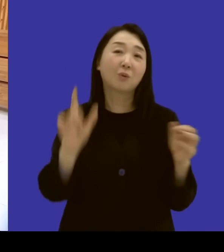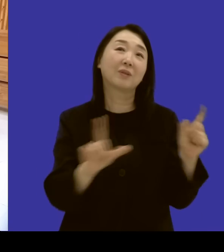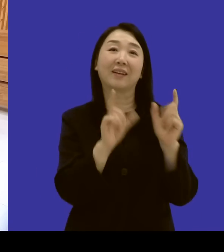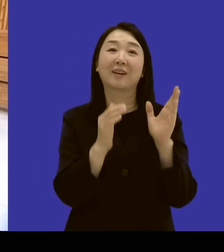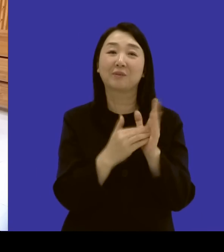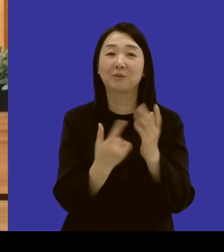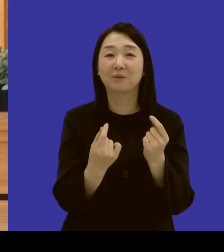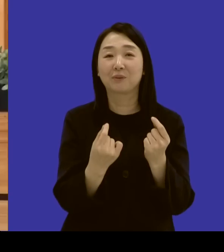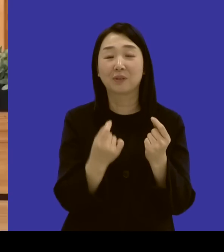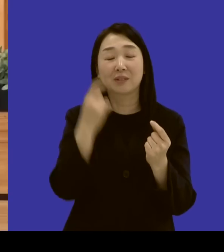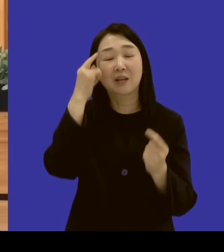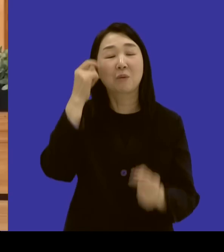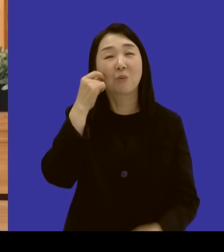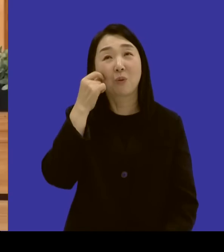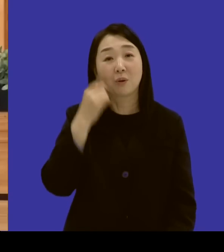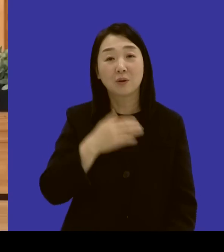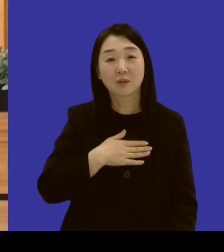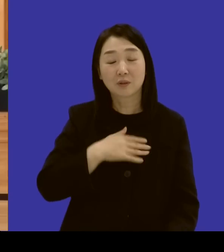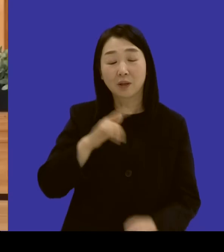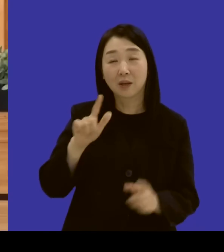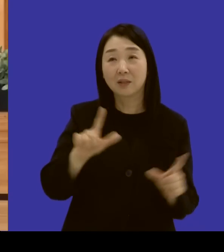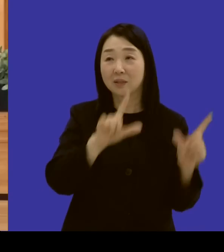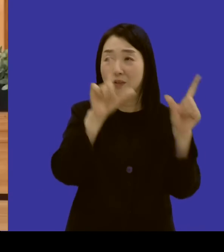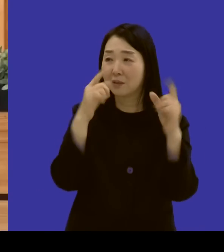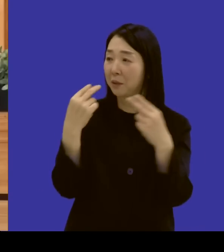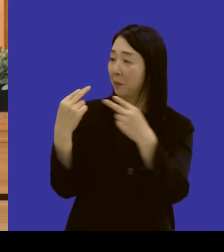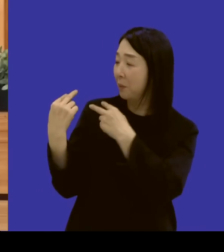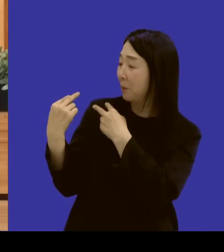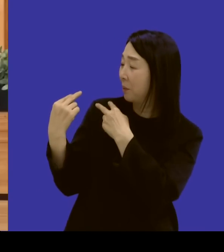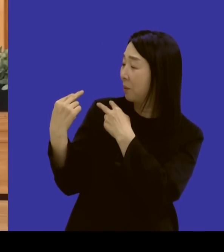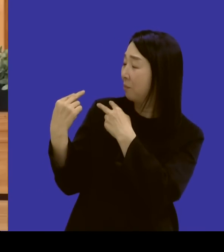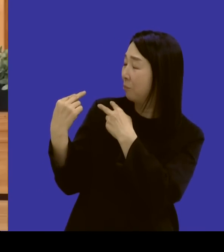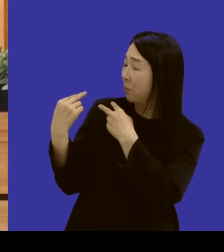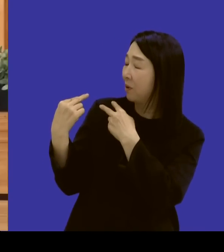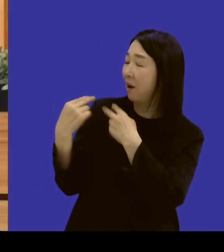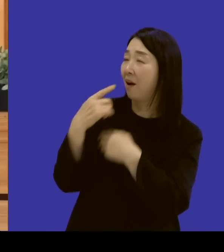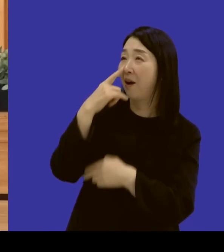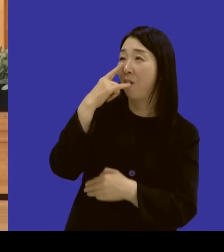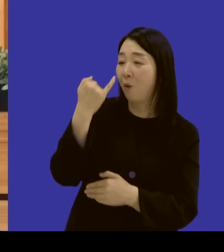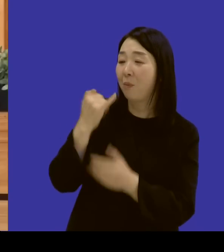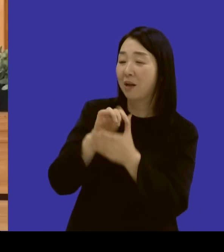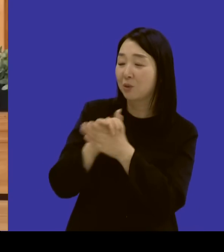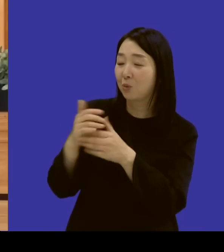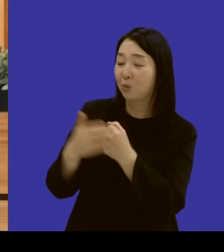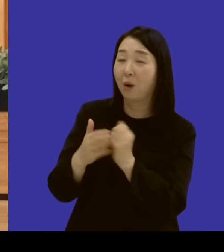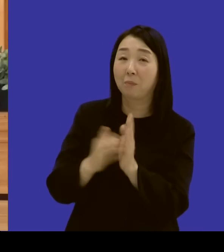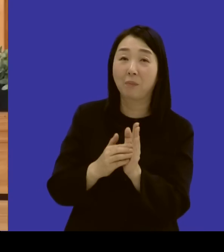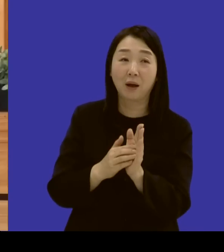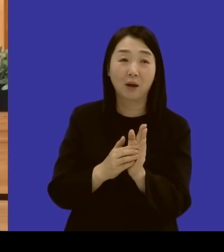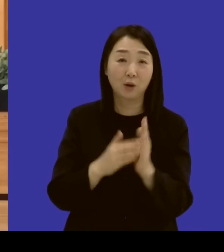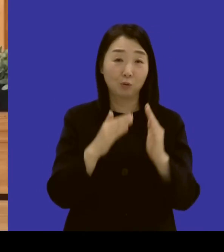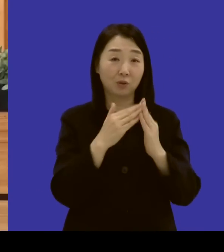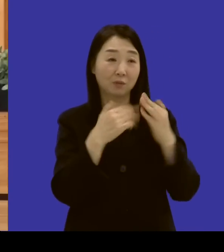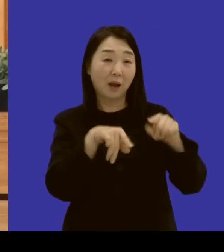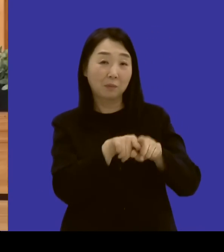생각을 못했었어요. 다시 내 인생을 리뷰하면서 보니 어머님의 기도도 있었고 네. 이렇게 우리 집에 계시던 도우미 분도